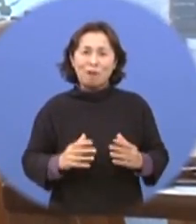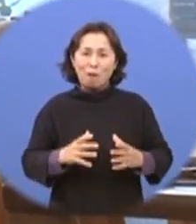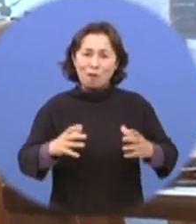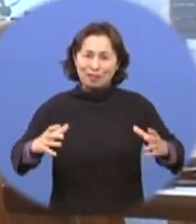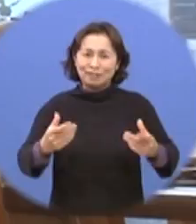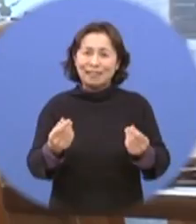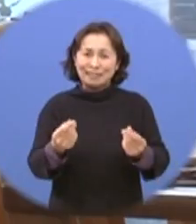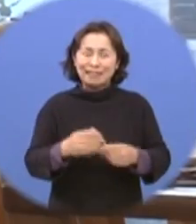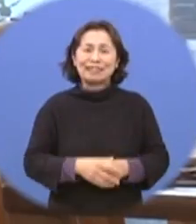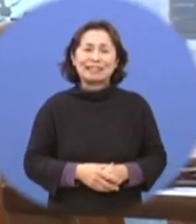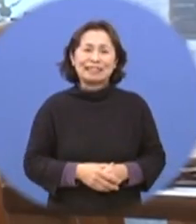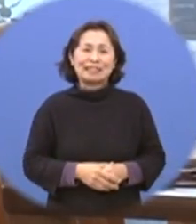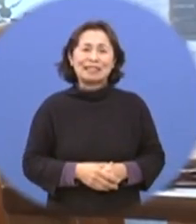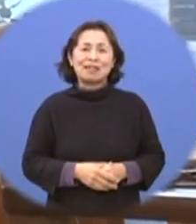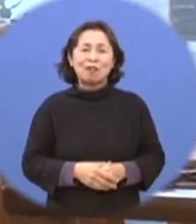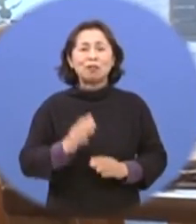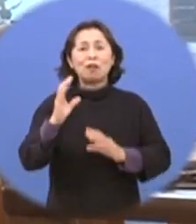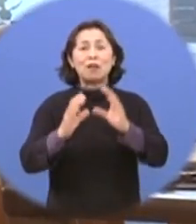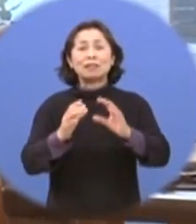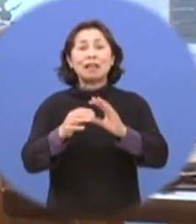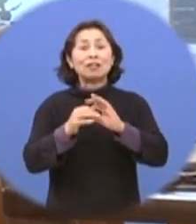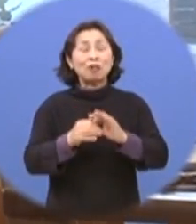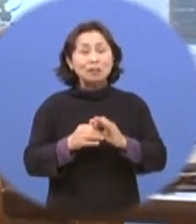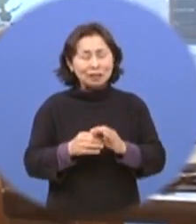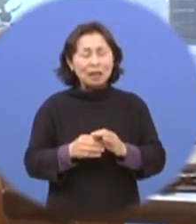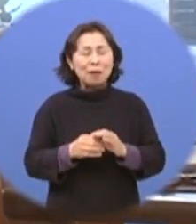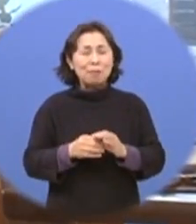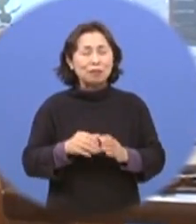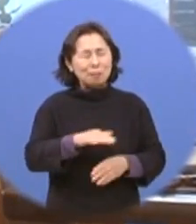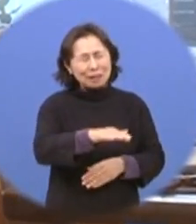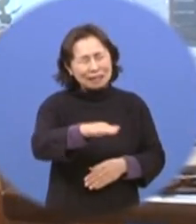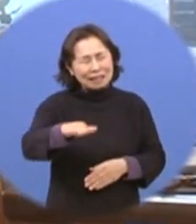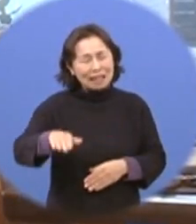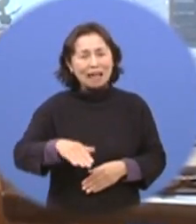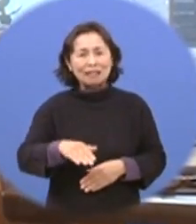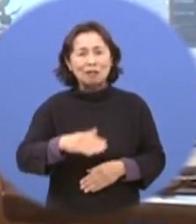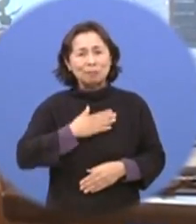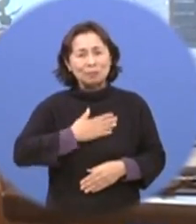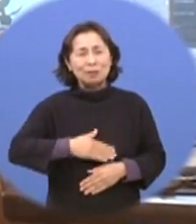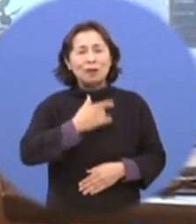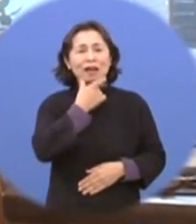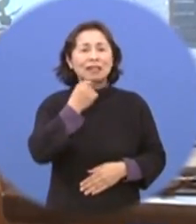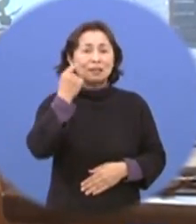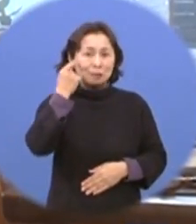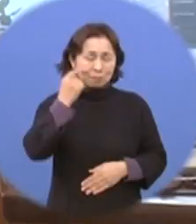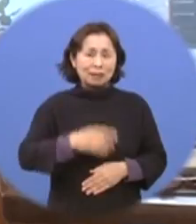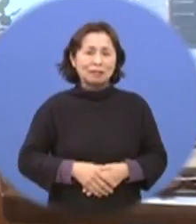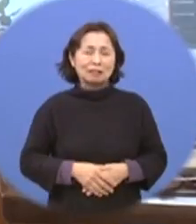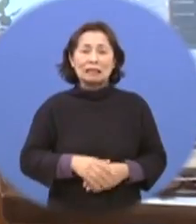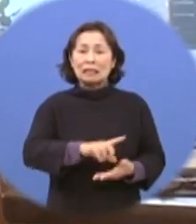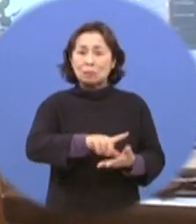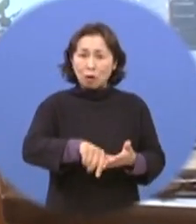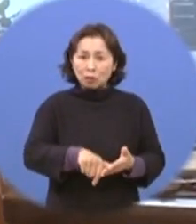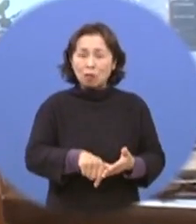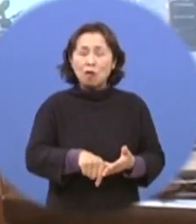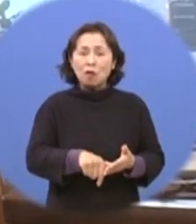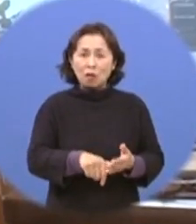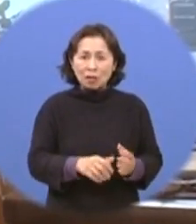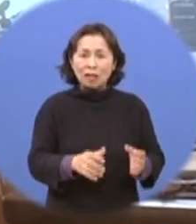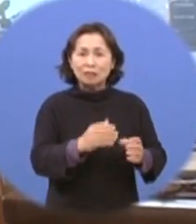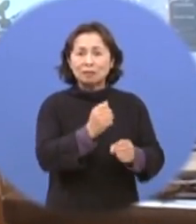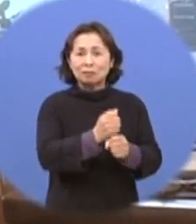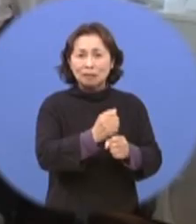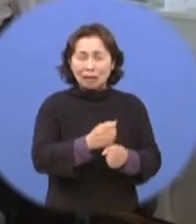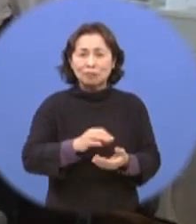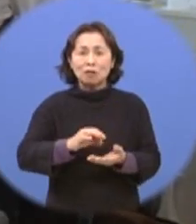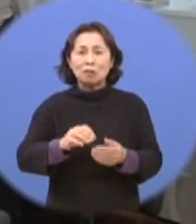いろんな人に自分を知ってもらいたいと思いますまあの地産地消っていうのを歌った店